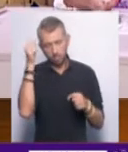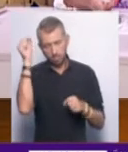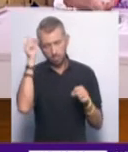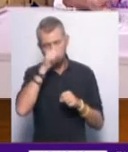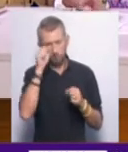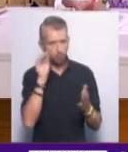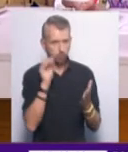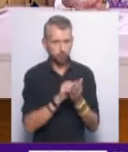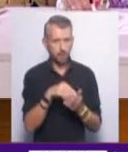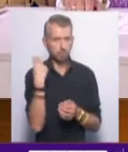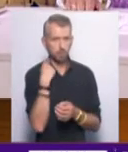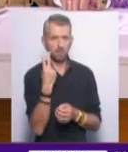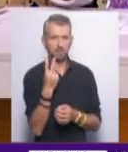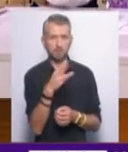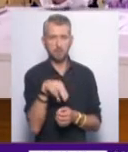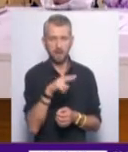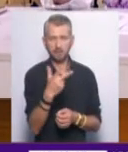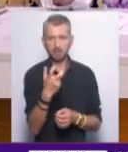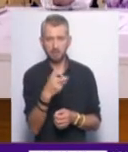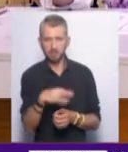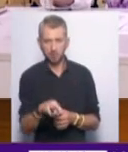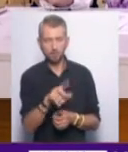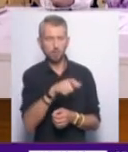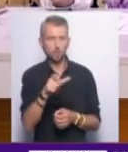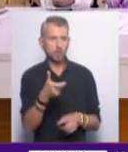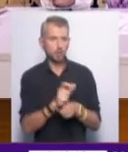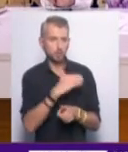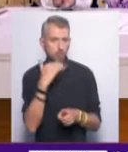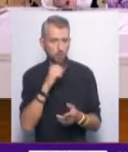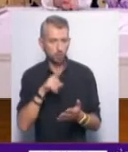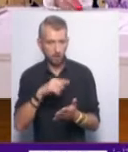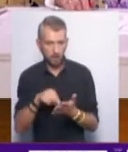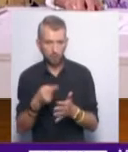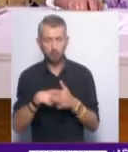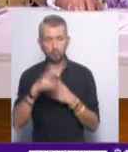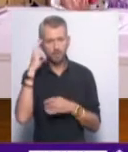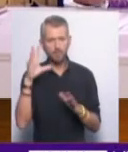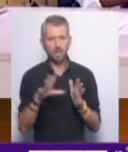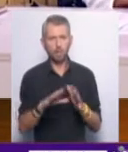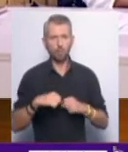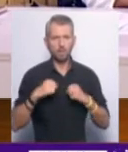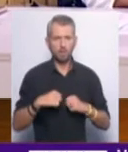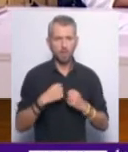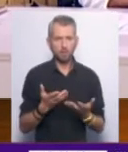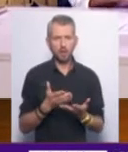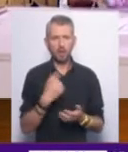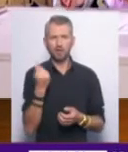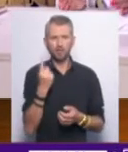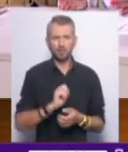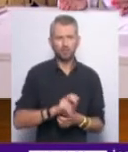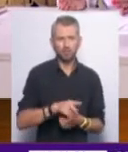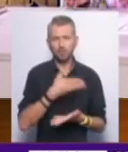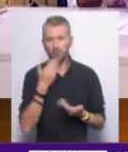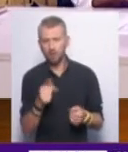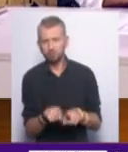2 мільярда 300. Угу. А от у людей дуже багато питань, тому що Київенерго намагалася, чи є лічильник, чи